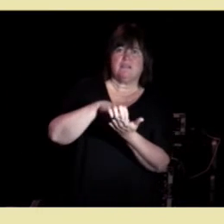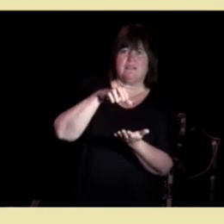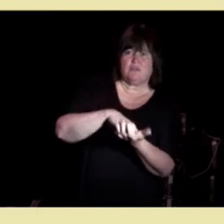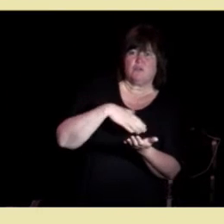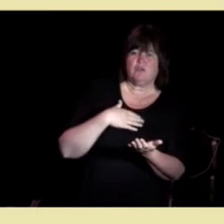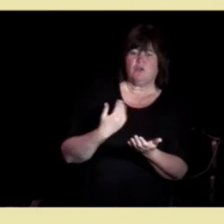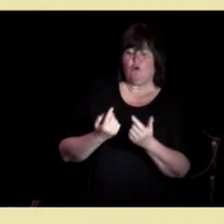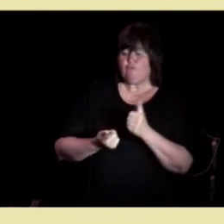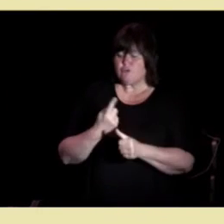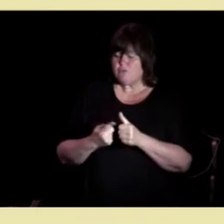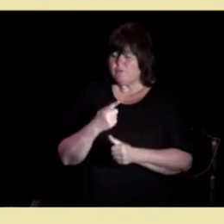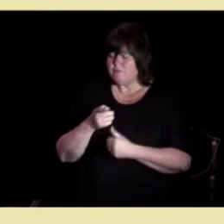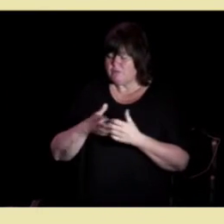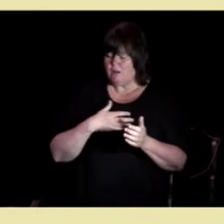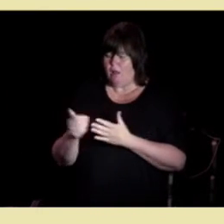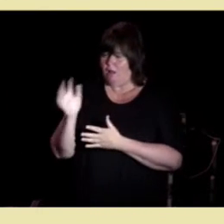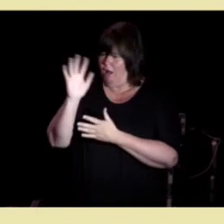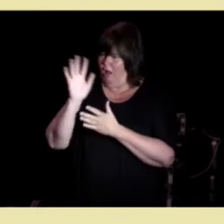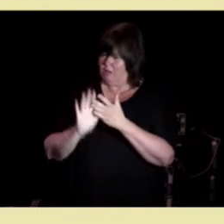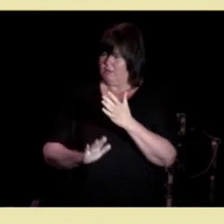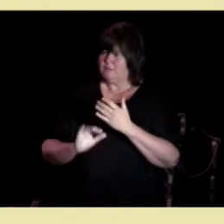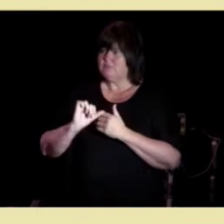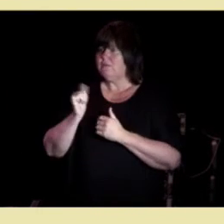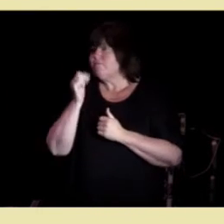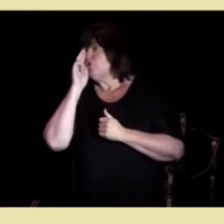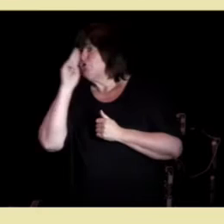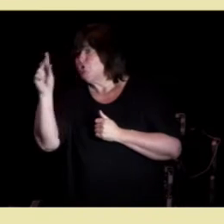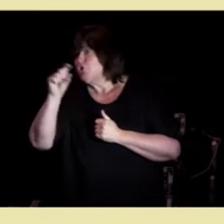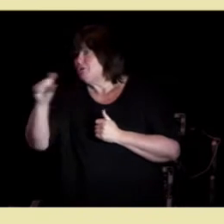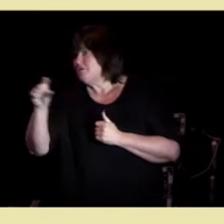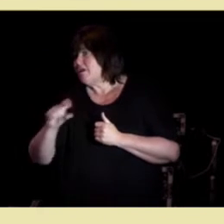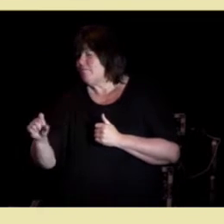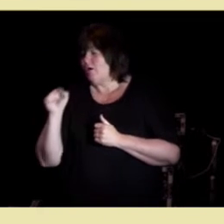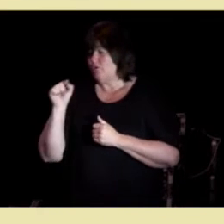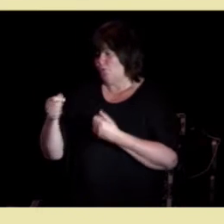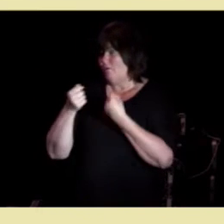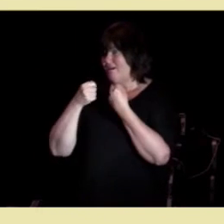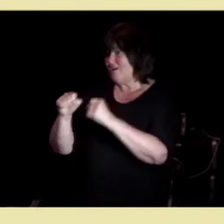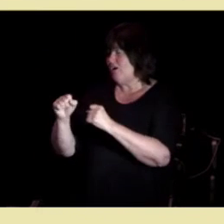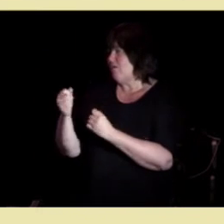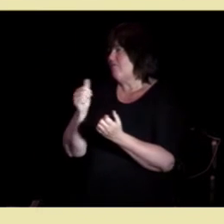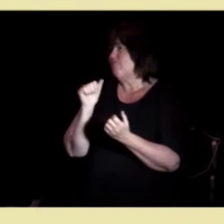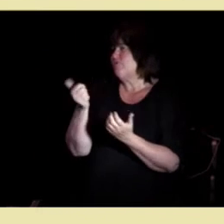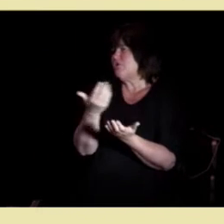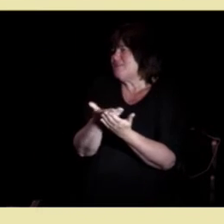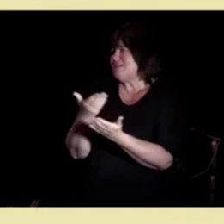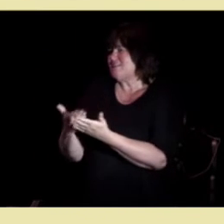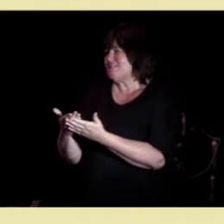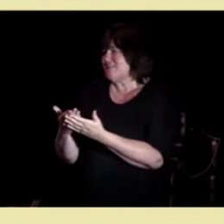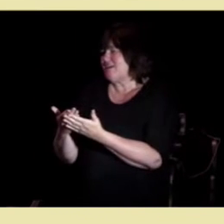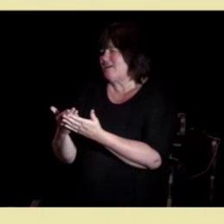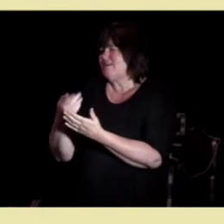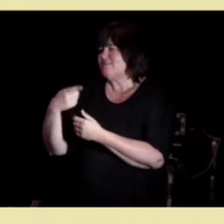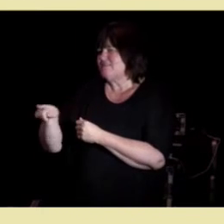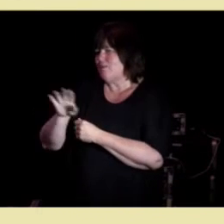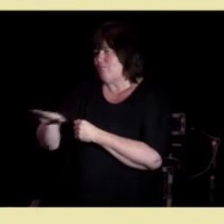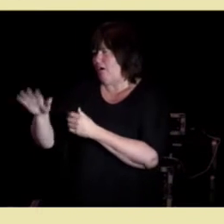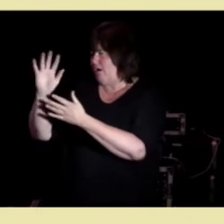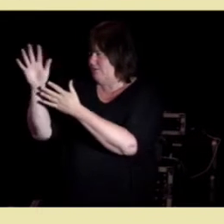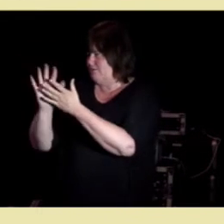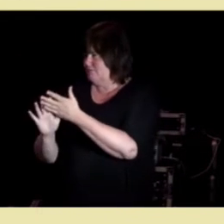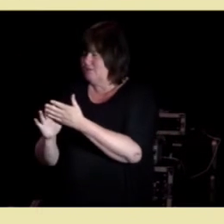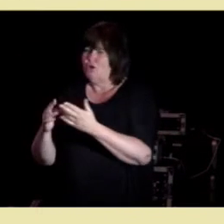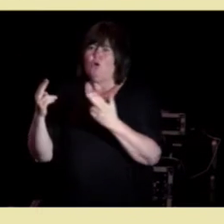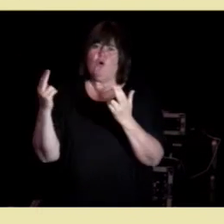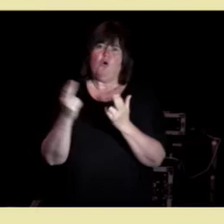lage atlas for nye tema. Vi i gang med et atlas for tjenester til barn. Vi planlager et